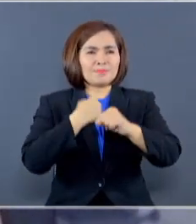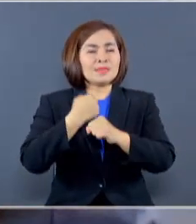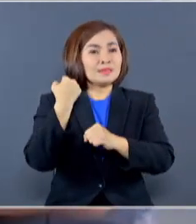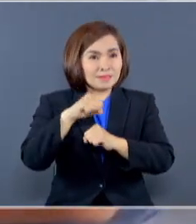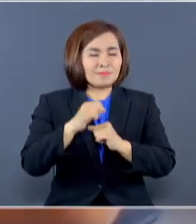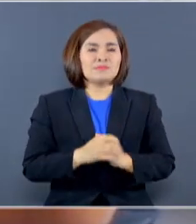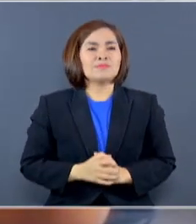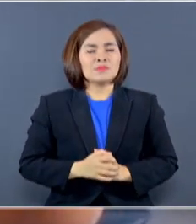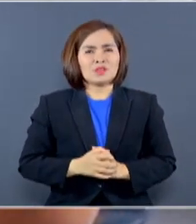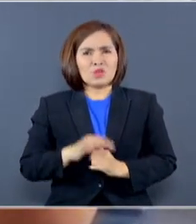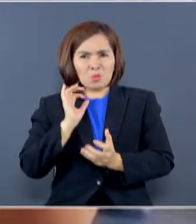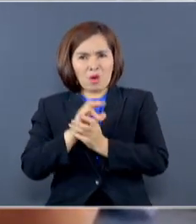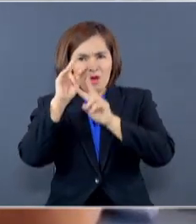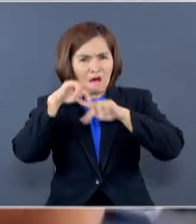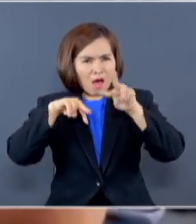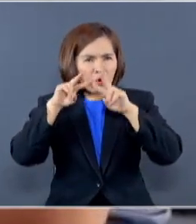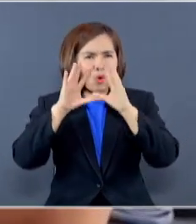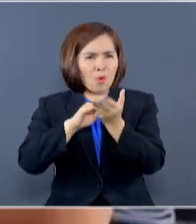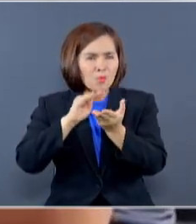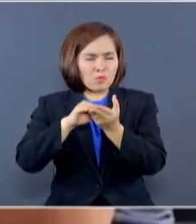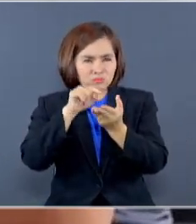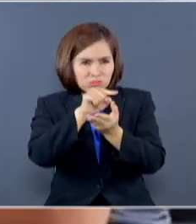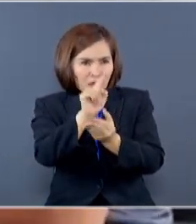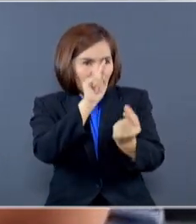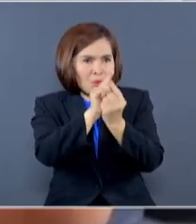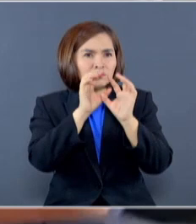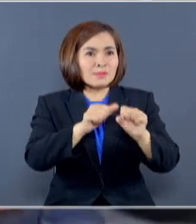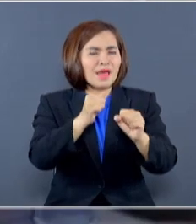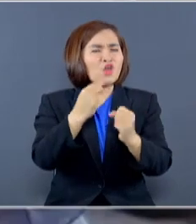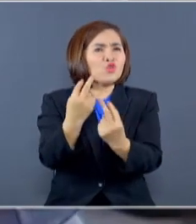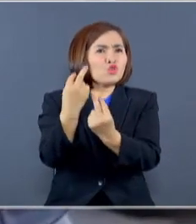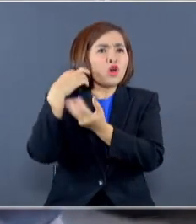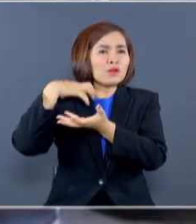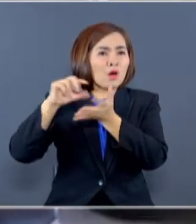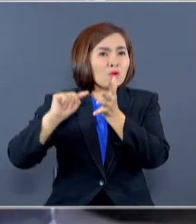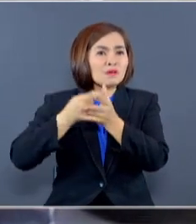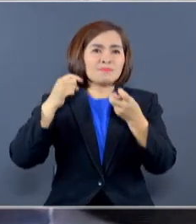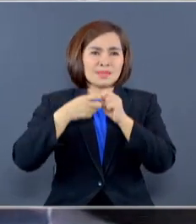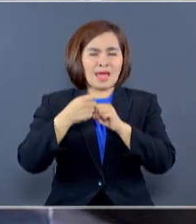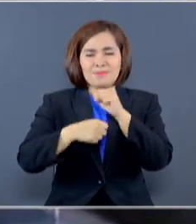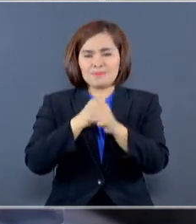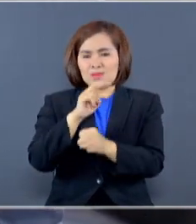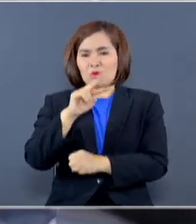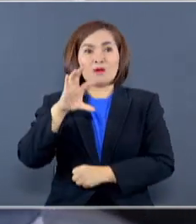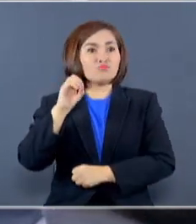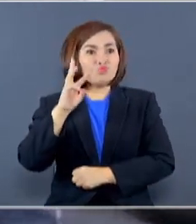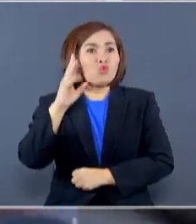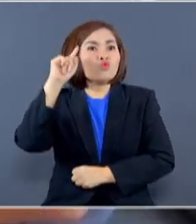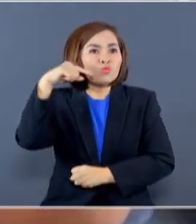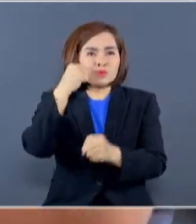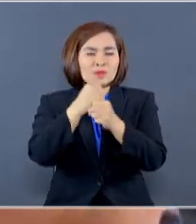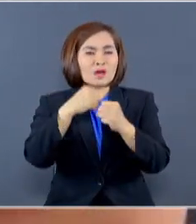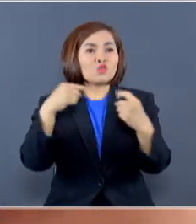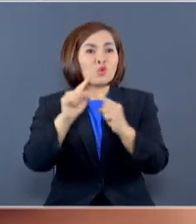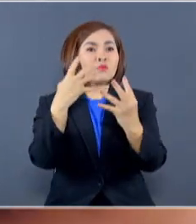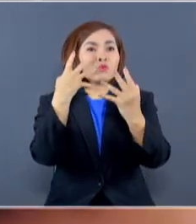อกไป10ปีไม่สายเพราะอะไรคดีนี้ต้องย้อนไปตั้งแต่ปี2556ระหว่างที่นางมัทธิราตอนนั้นเนี่ยปฏิบัติงานเป็นเจ้าที่เรือนจำกล